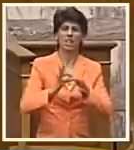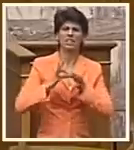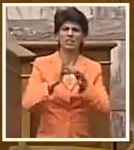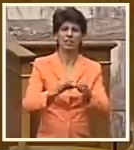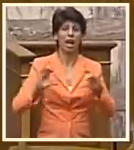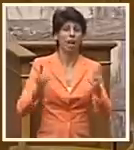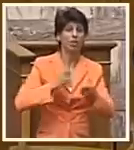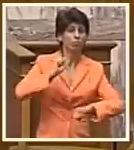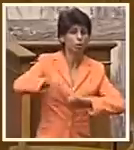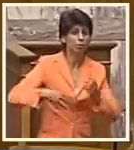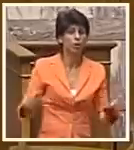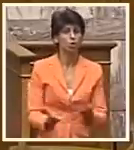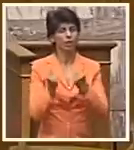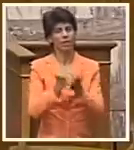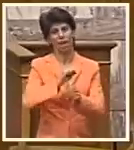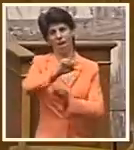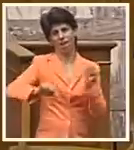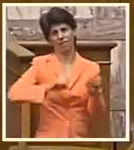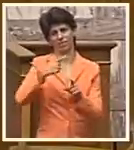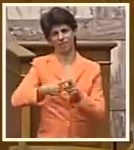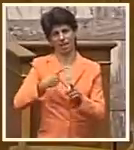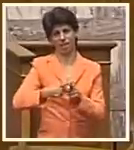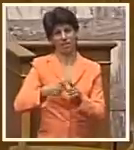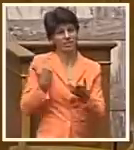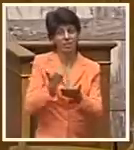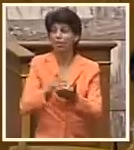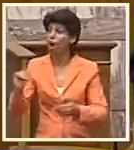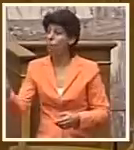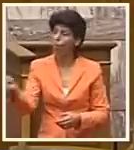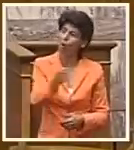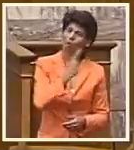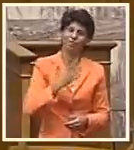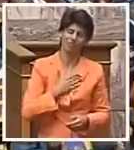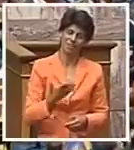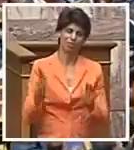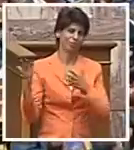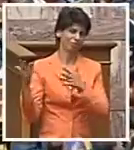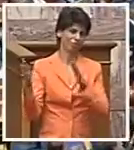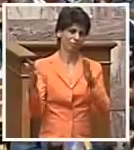σωτηρίας αλλά και της αλλαγής της χώρας μας. Και τη ζητώ από όλους σας. Ευχαριστώ.